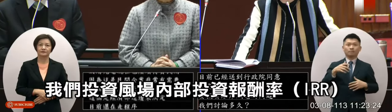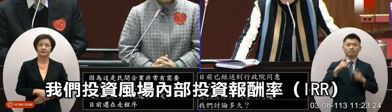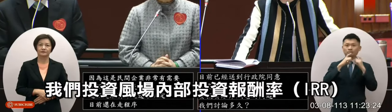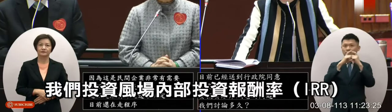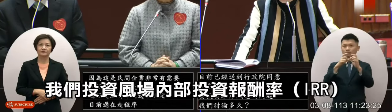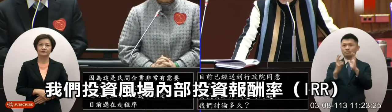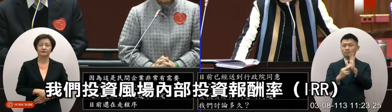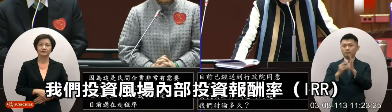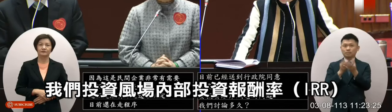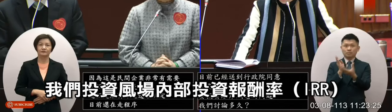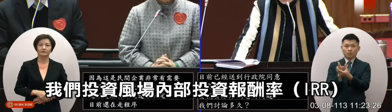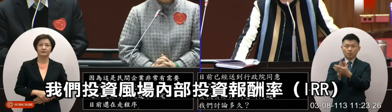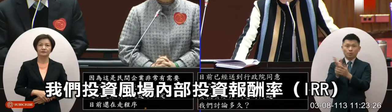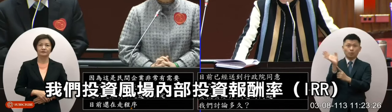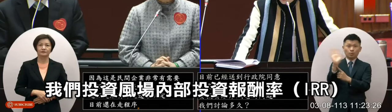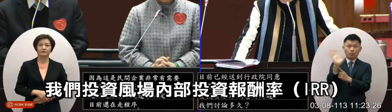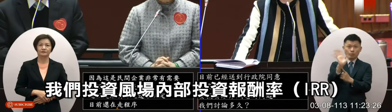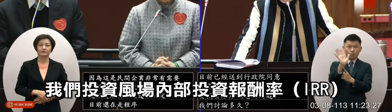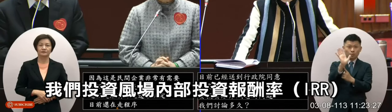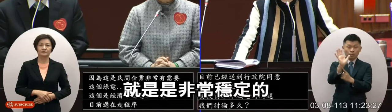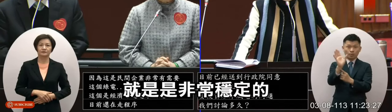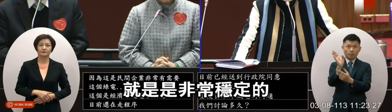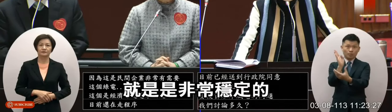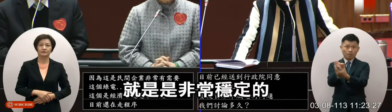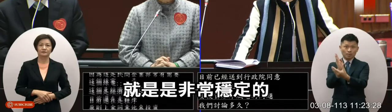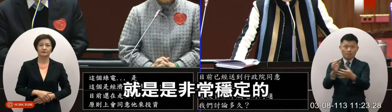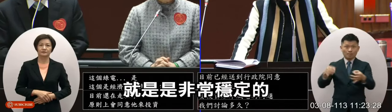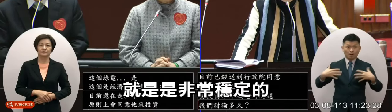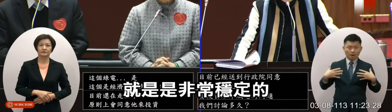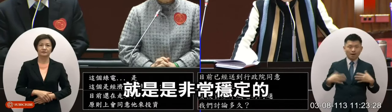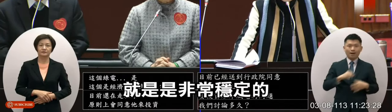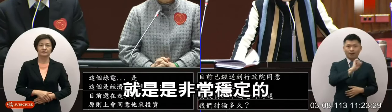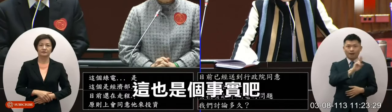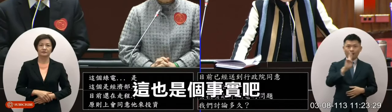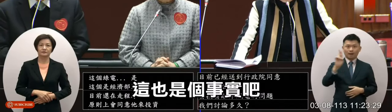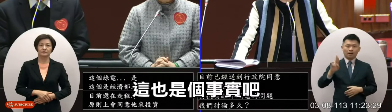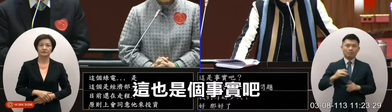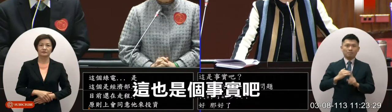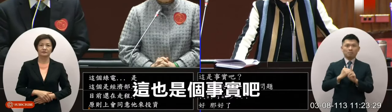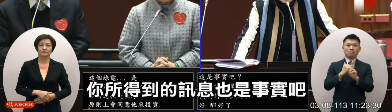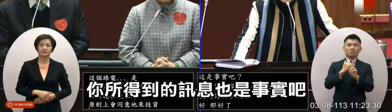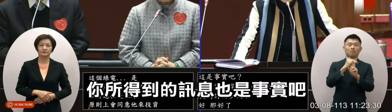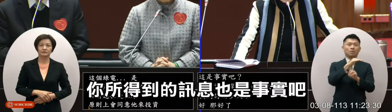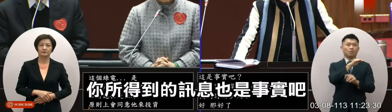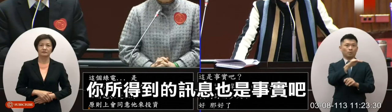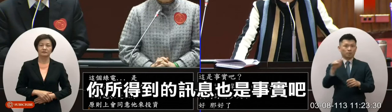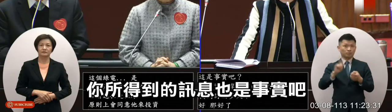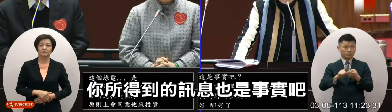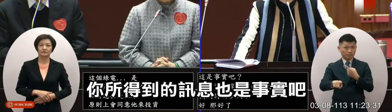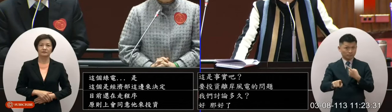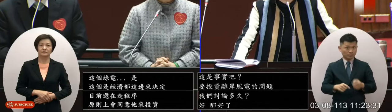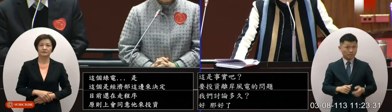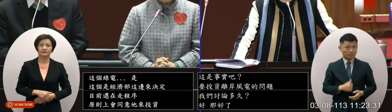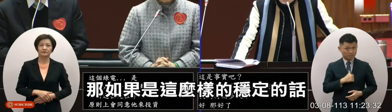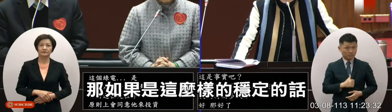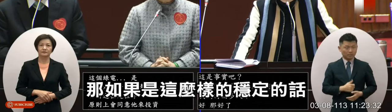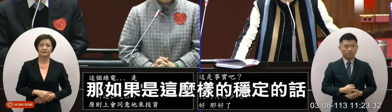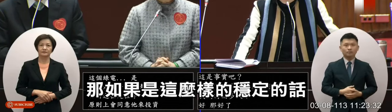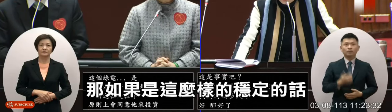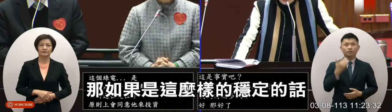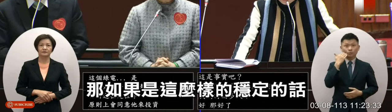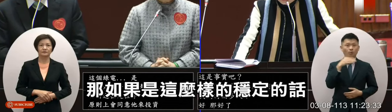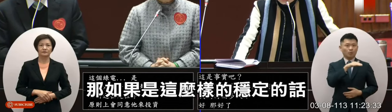资风场内部的投资报酬率就是 IRR 是非常稳定的，这也是一个事实吧？你所得到的讯息也是事实吧？那如